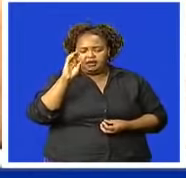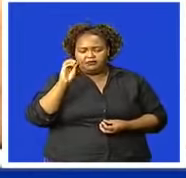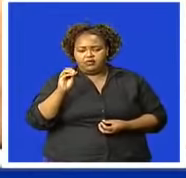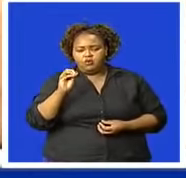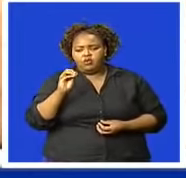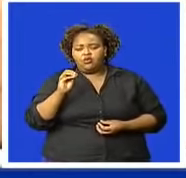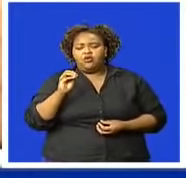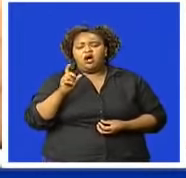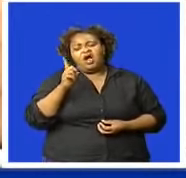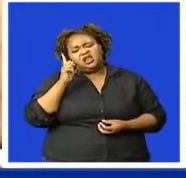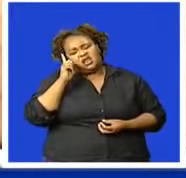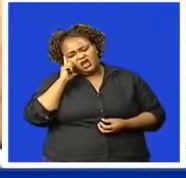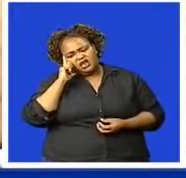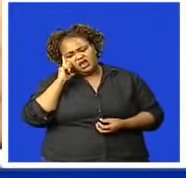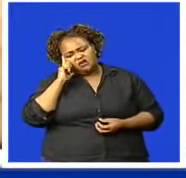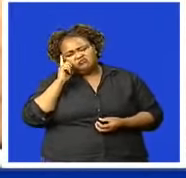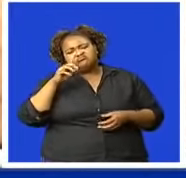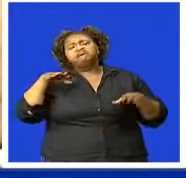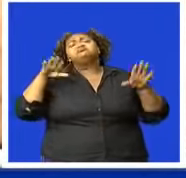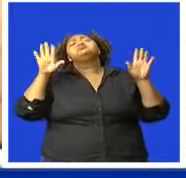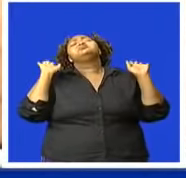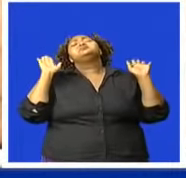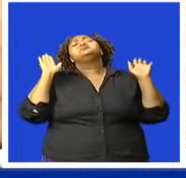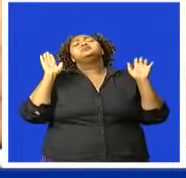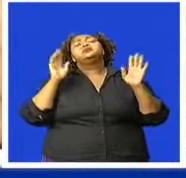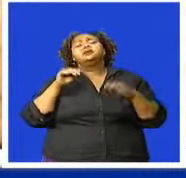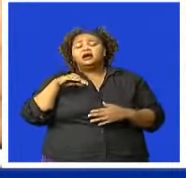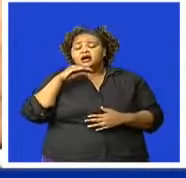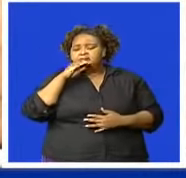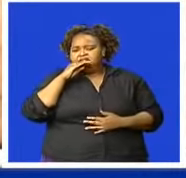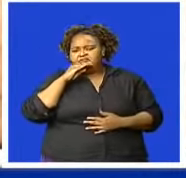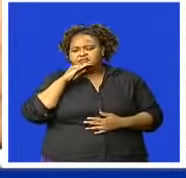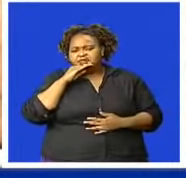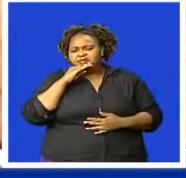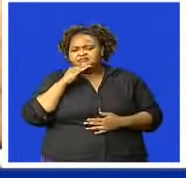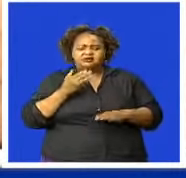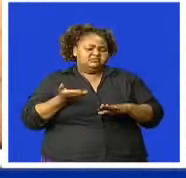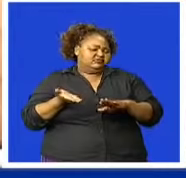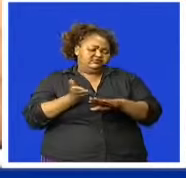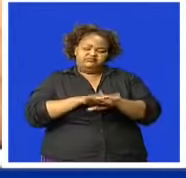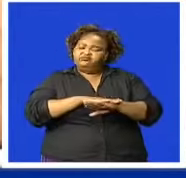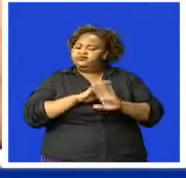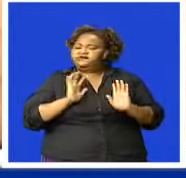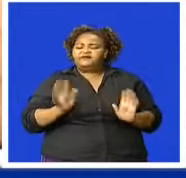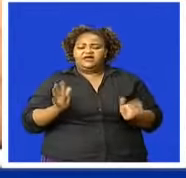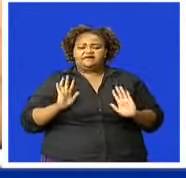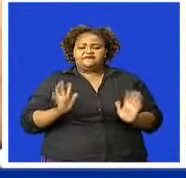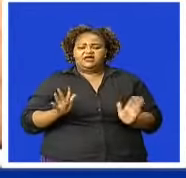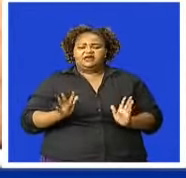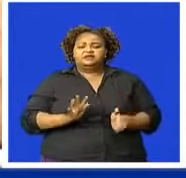Avelalela abheke dulu. Afosho ngicabanga sibe savela ashonile.